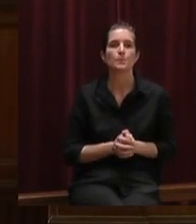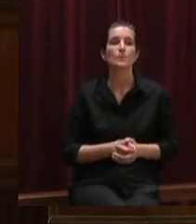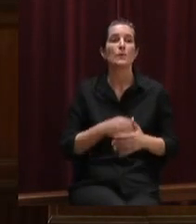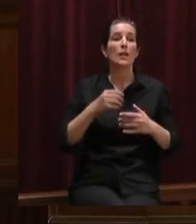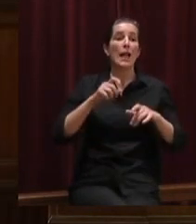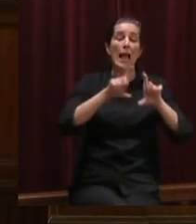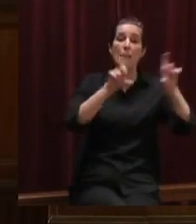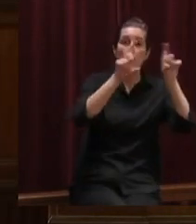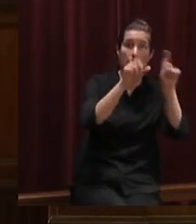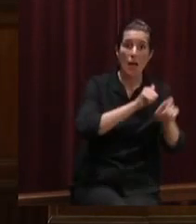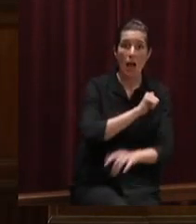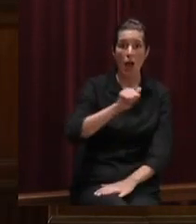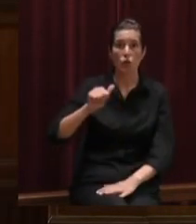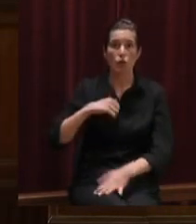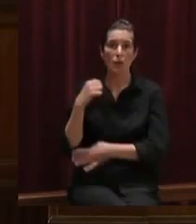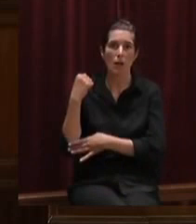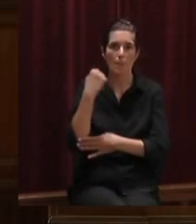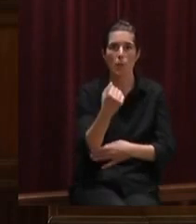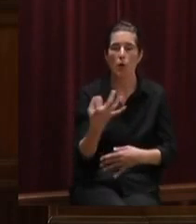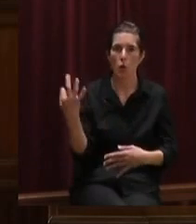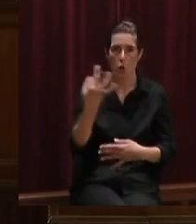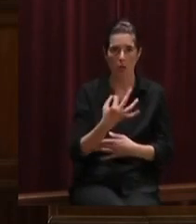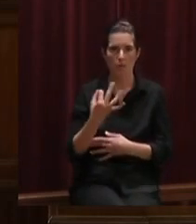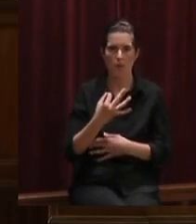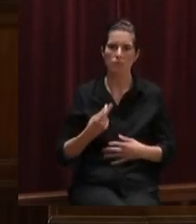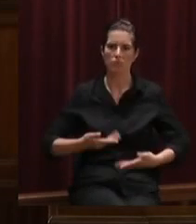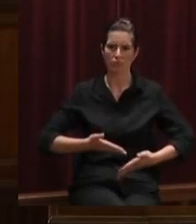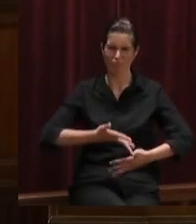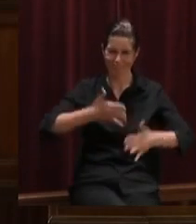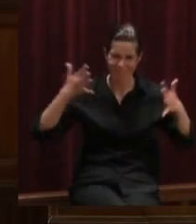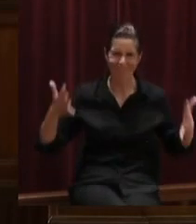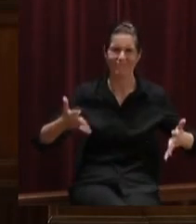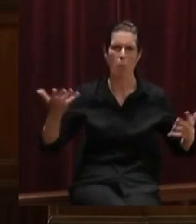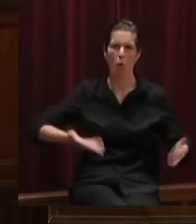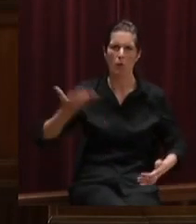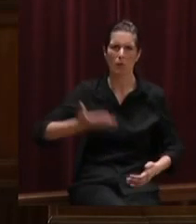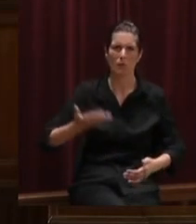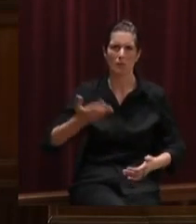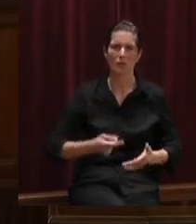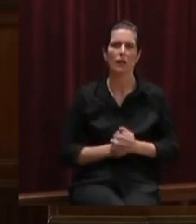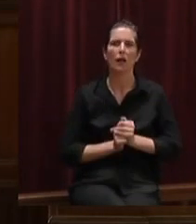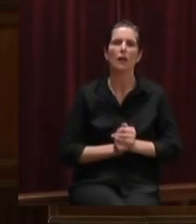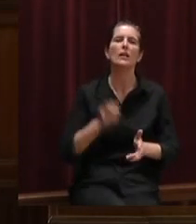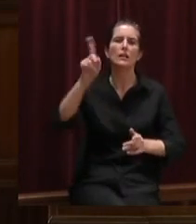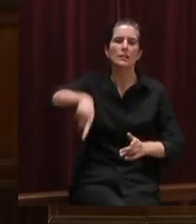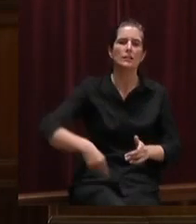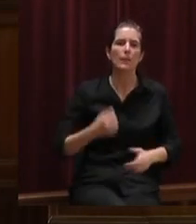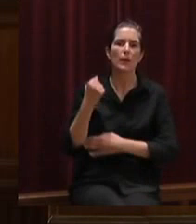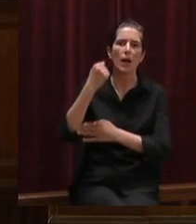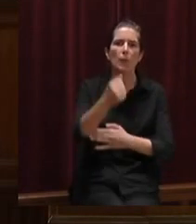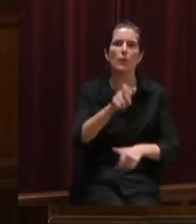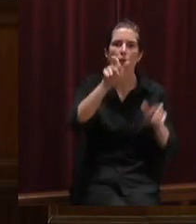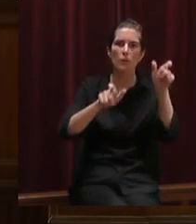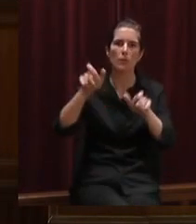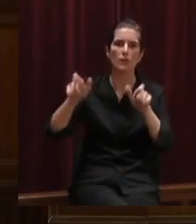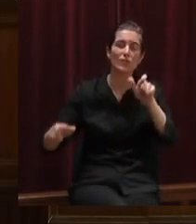i autònoms han de ser encara més ambicioses, ajudant a qui emprèn, donant suport als qui mantenen vives les nostres petites i mitjanes